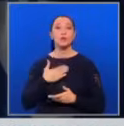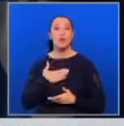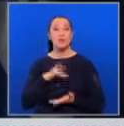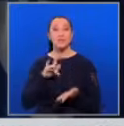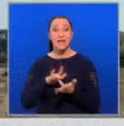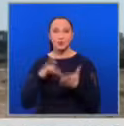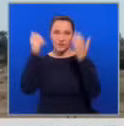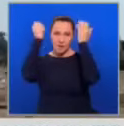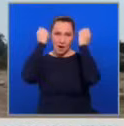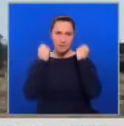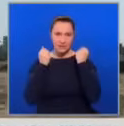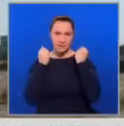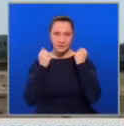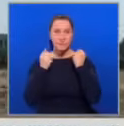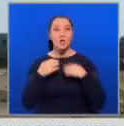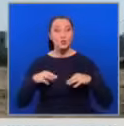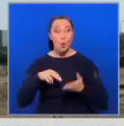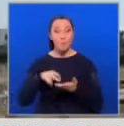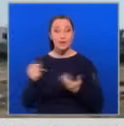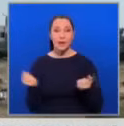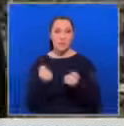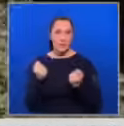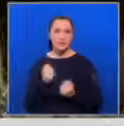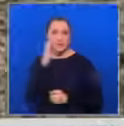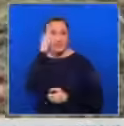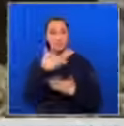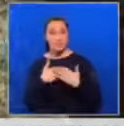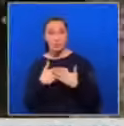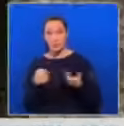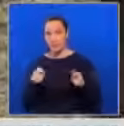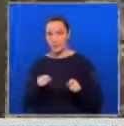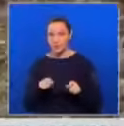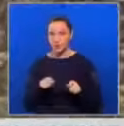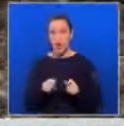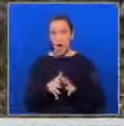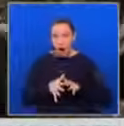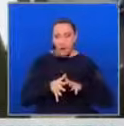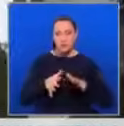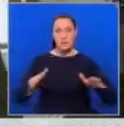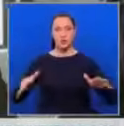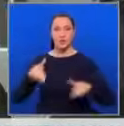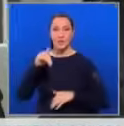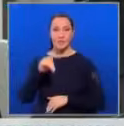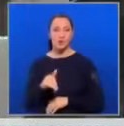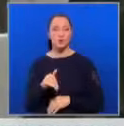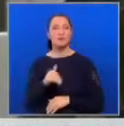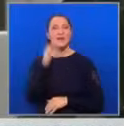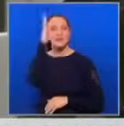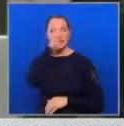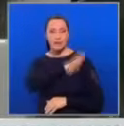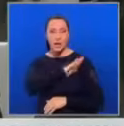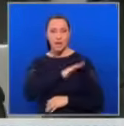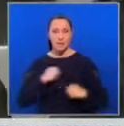центрове на хамас сухопътните операции на север са близо до приключване и се разгръщат на юг северна газа